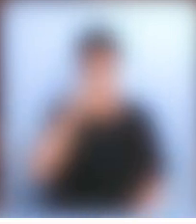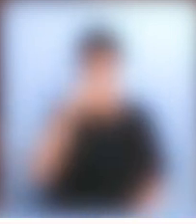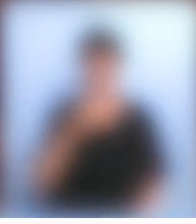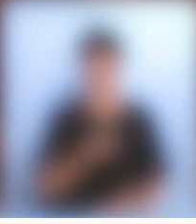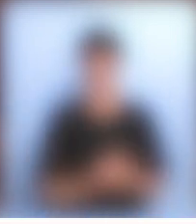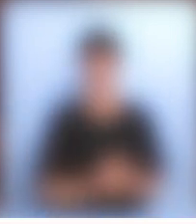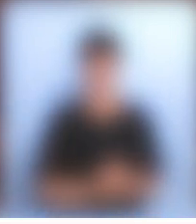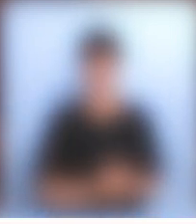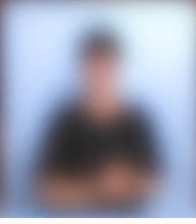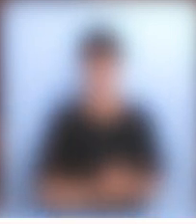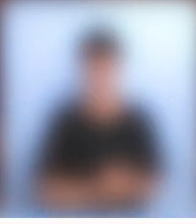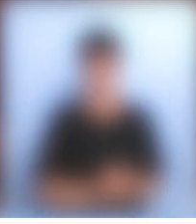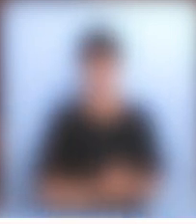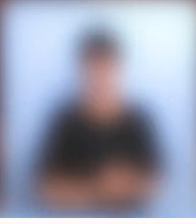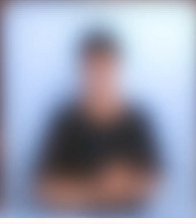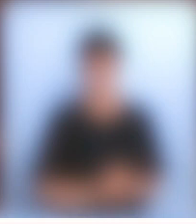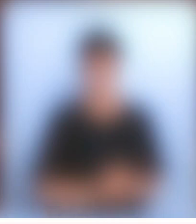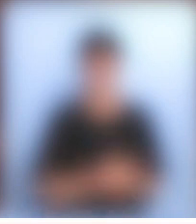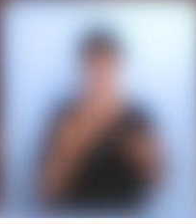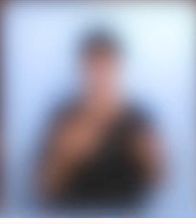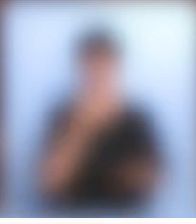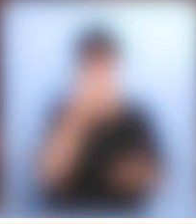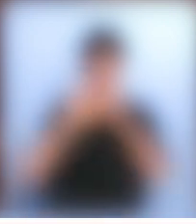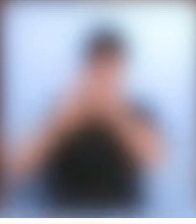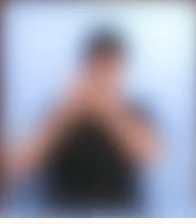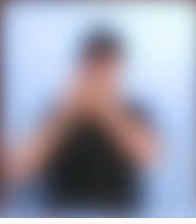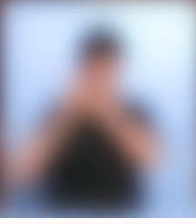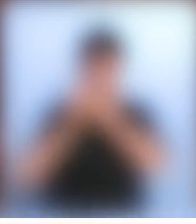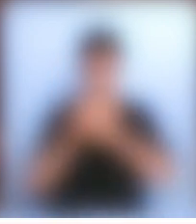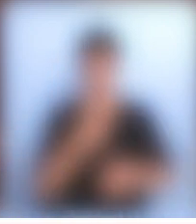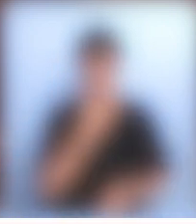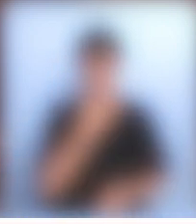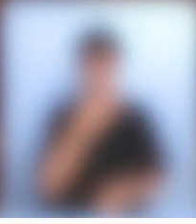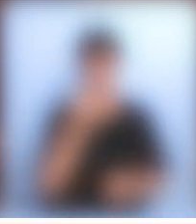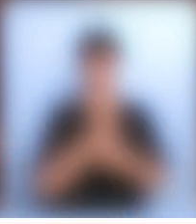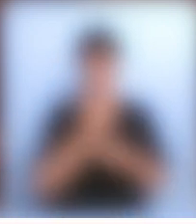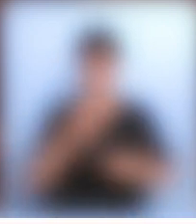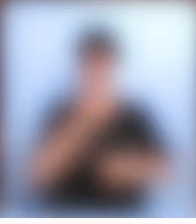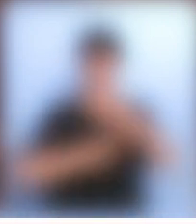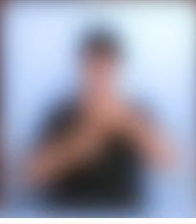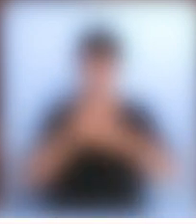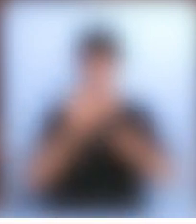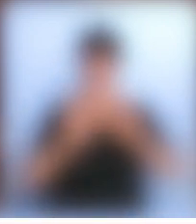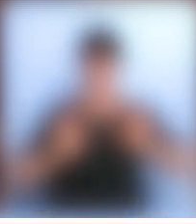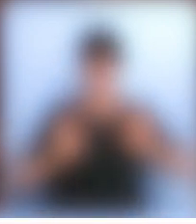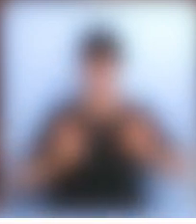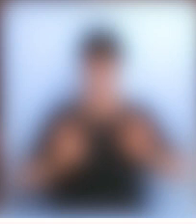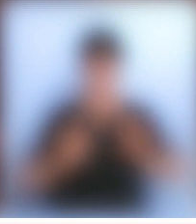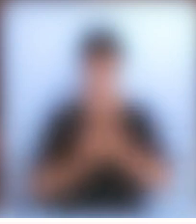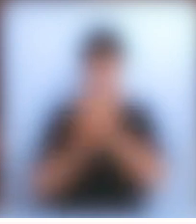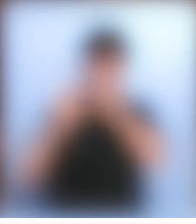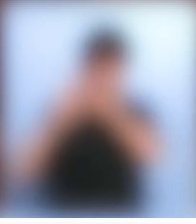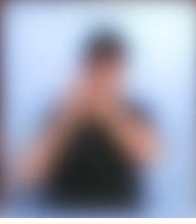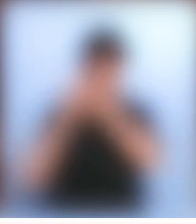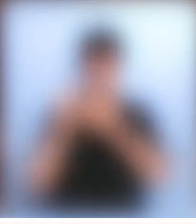話，實在香港電台需唔需要做一啲商界啊、私人電台啊嚇啊 Now 又